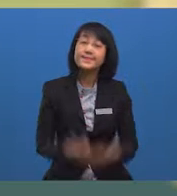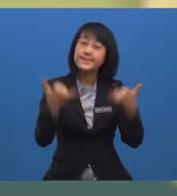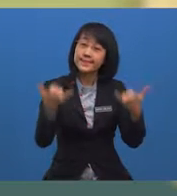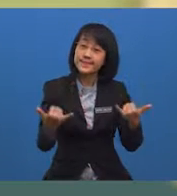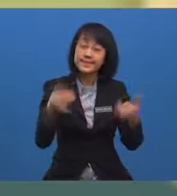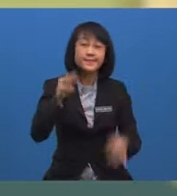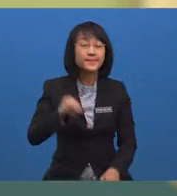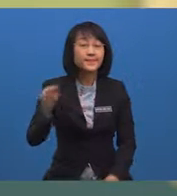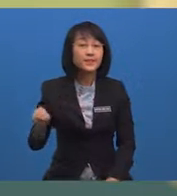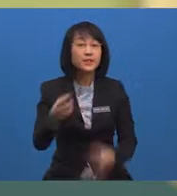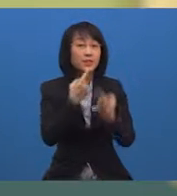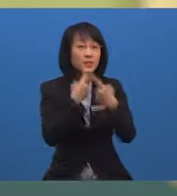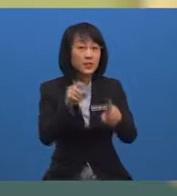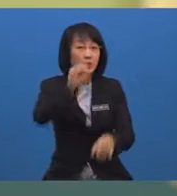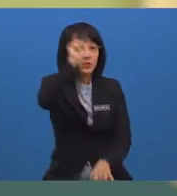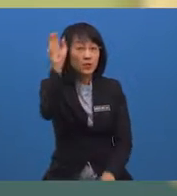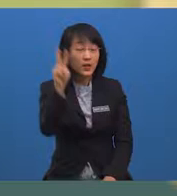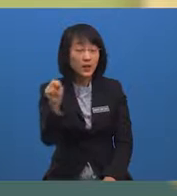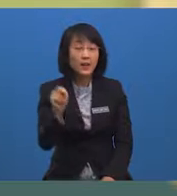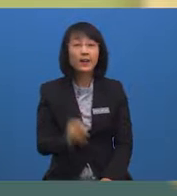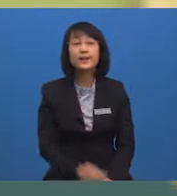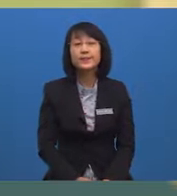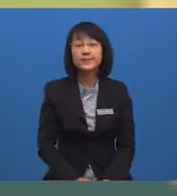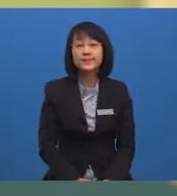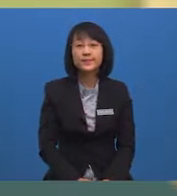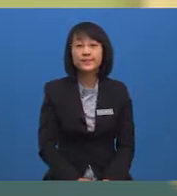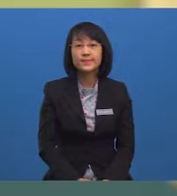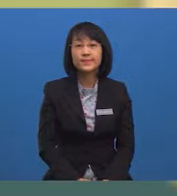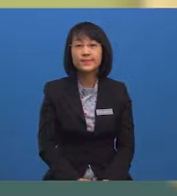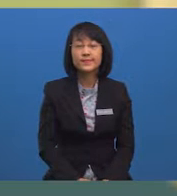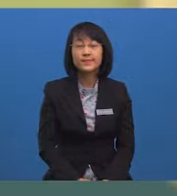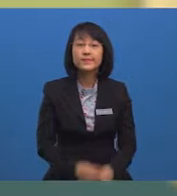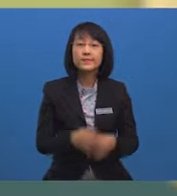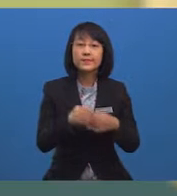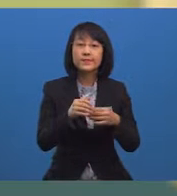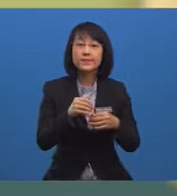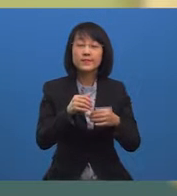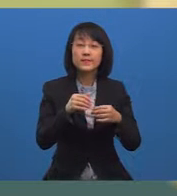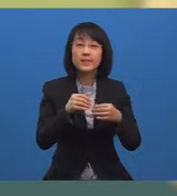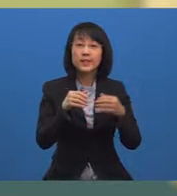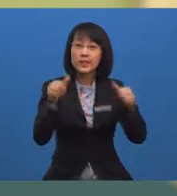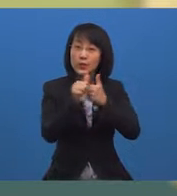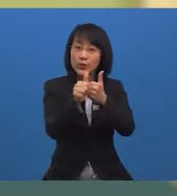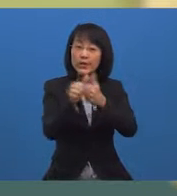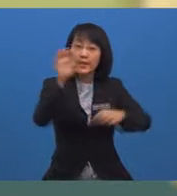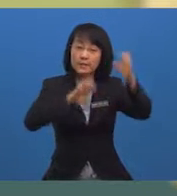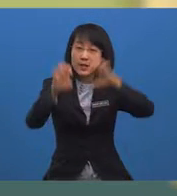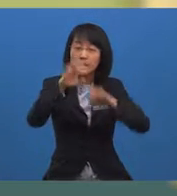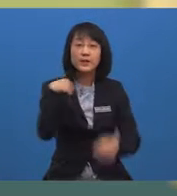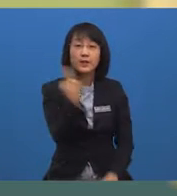sekarang murid-murid jawab soalan berdasarkan eksperimen yang kita lakukan sebentar tadi. Soalan